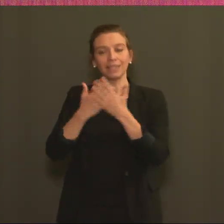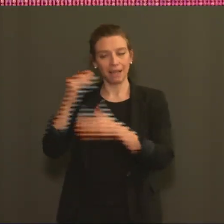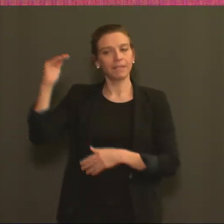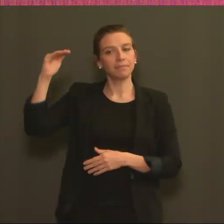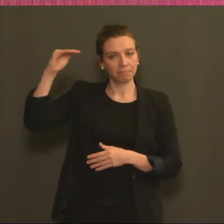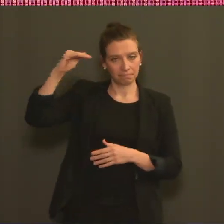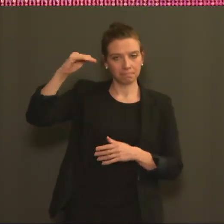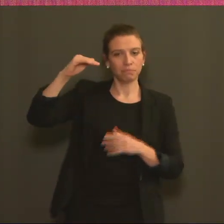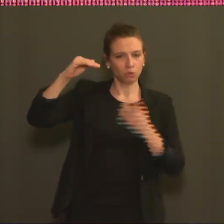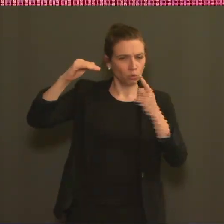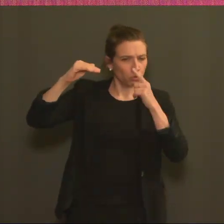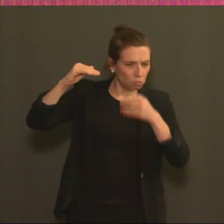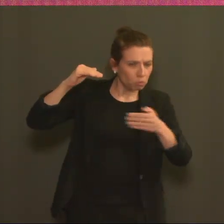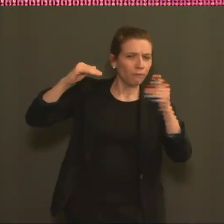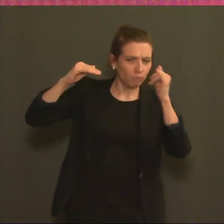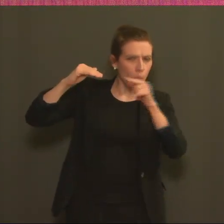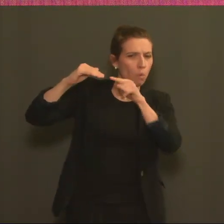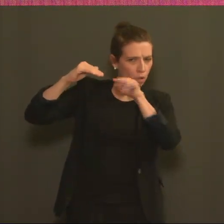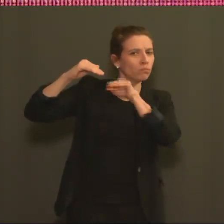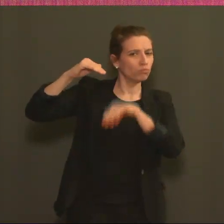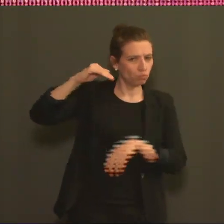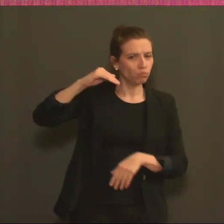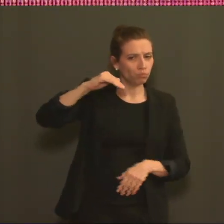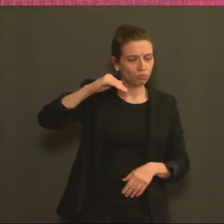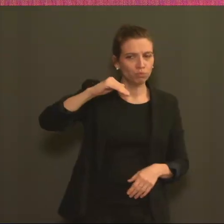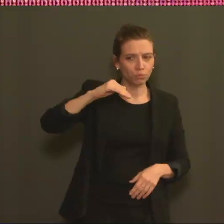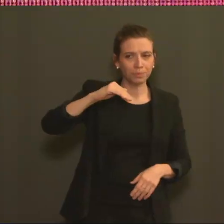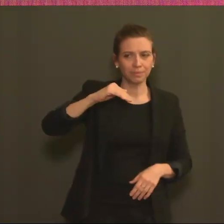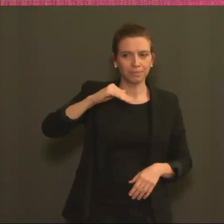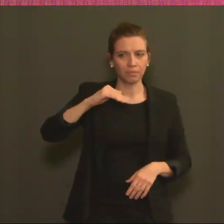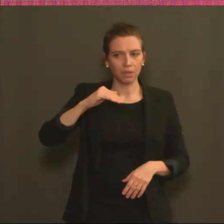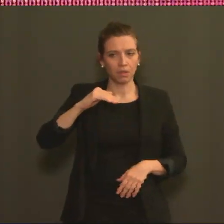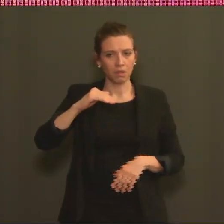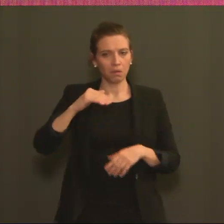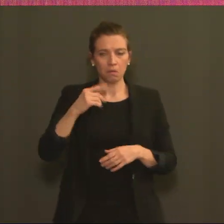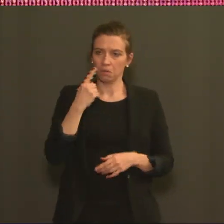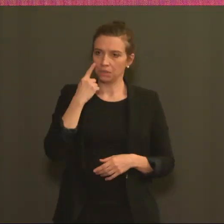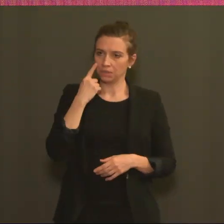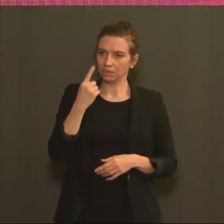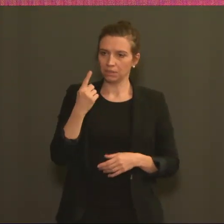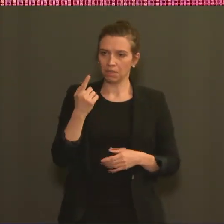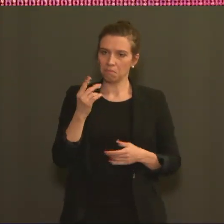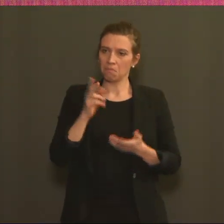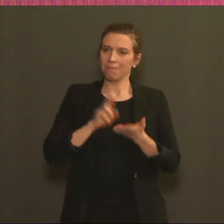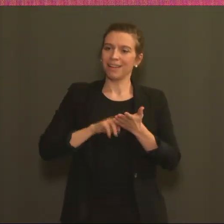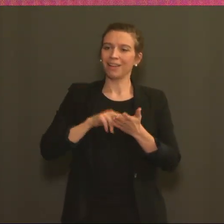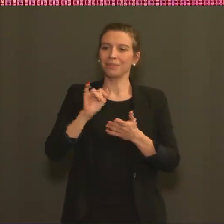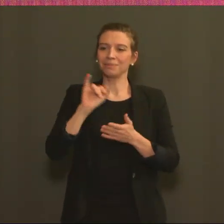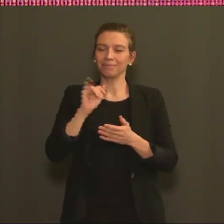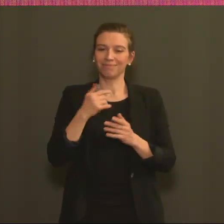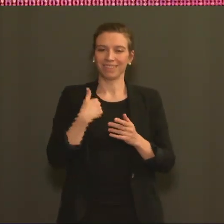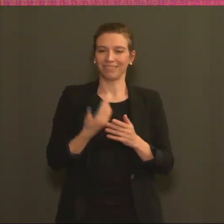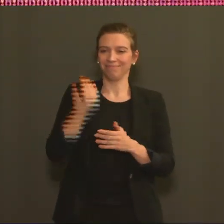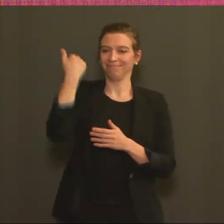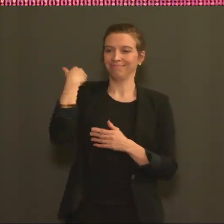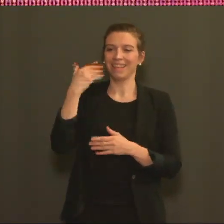november in een plateau fase met zo'n twee tot drieduizend nieuwe besmettingen per dag